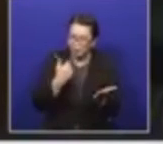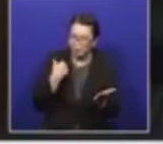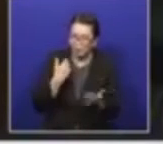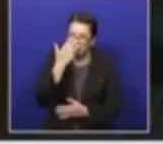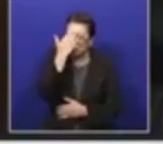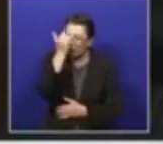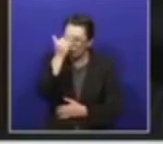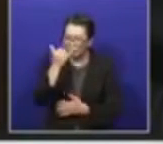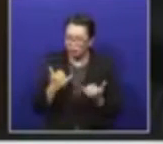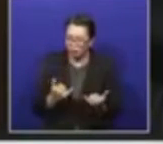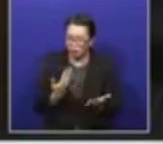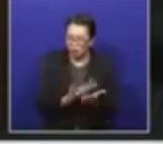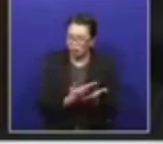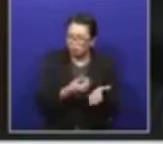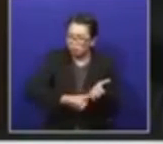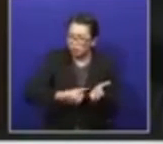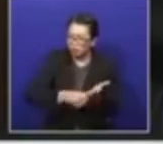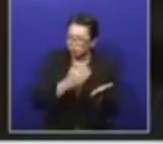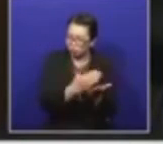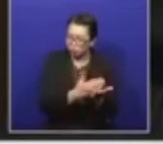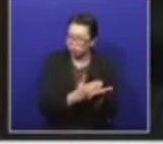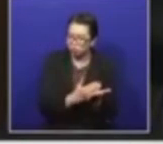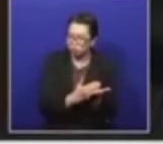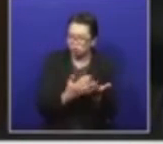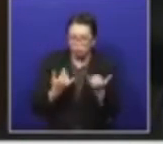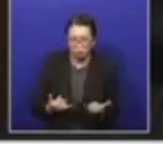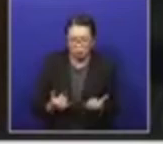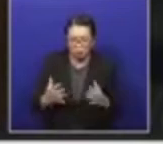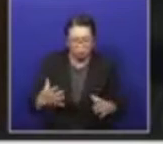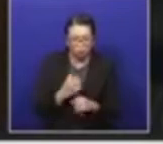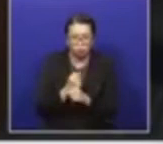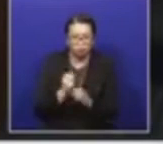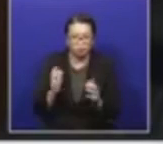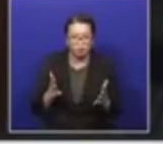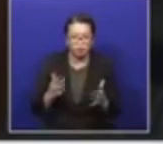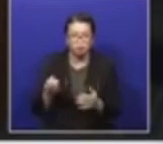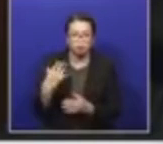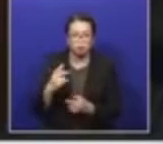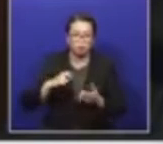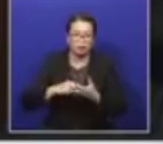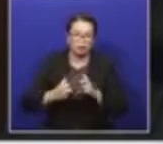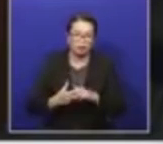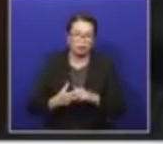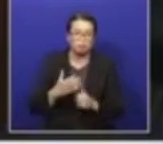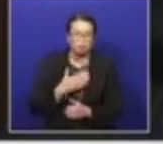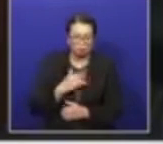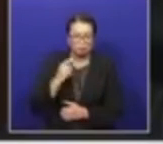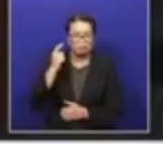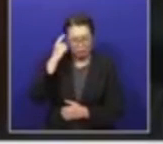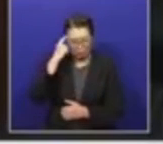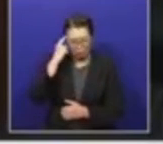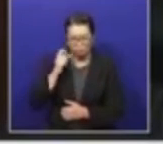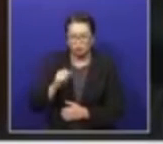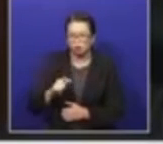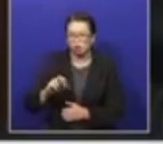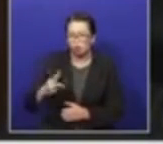ไม่เป็นปัจจุบันนะครับไม่เป็นปัจจุบันนี้ก็มีปัญหาว่าผมเชื่อว่าสตง.เขาตรวจทันท่